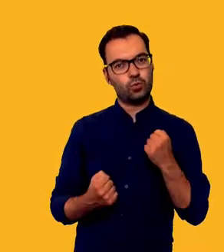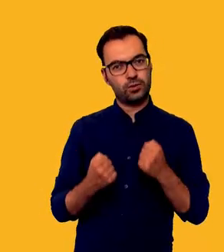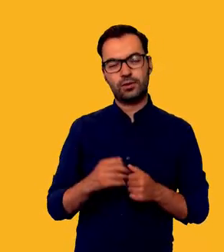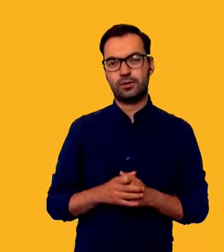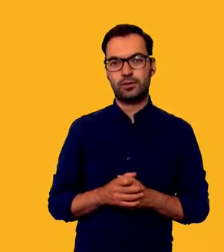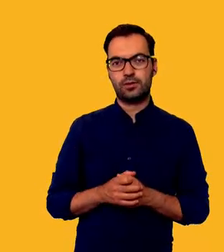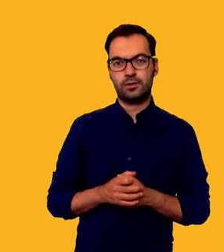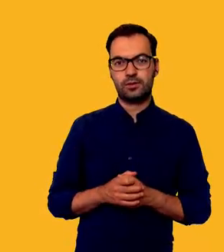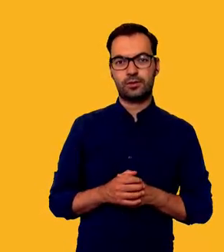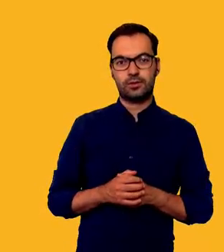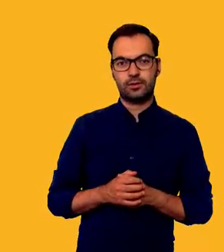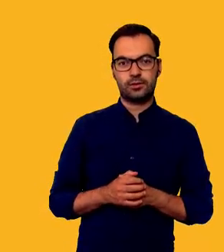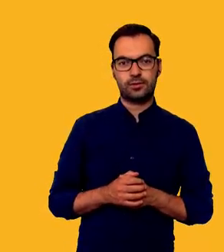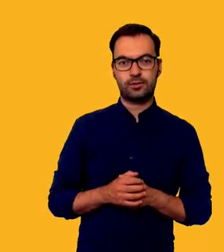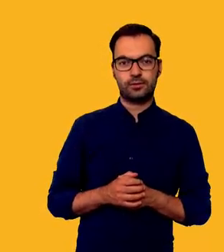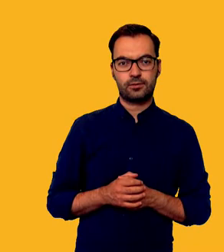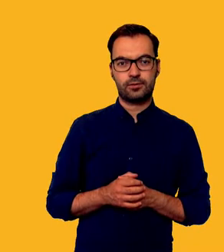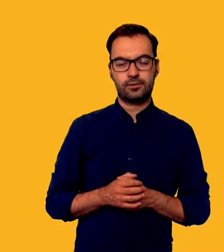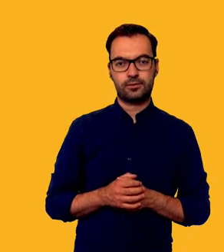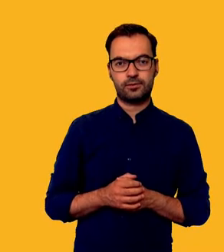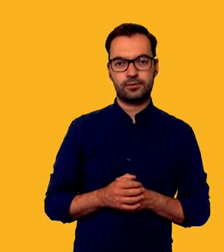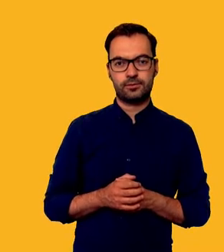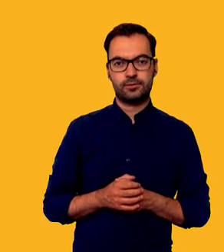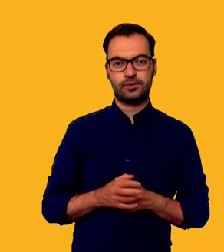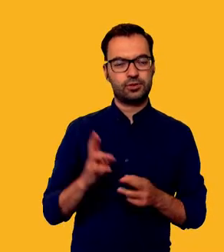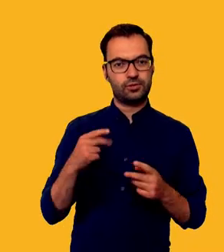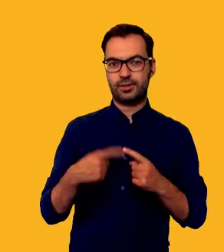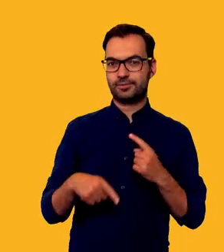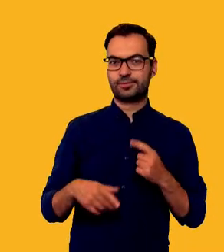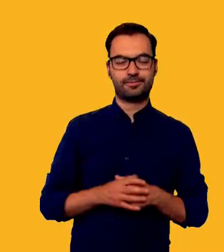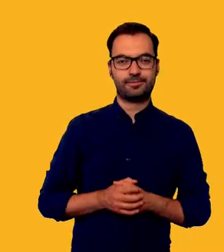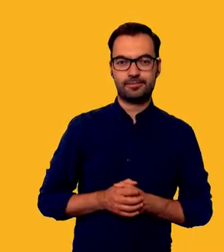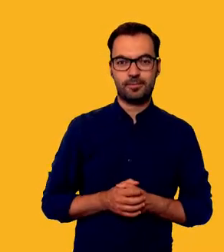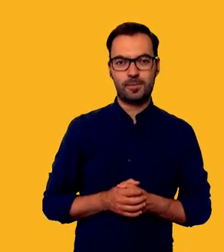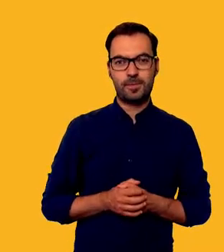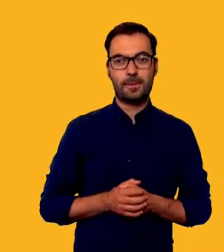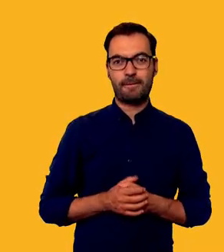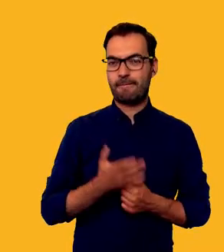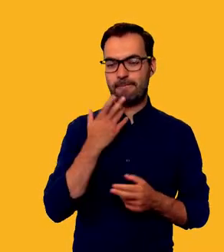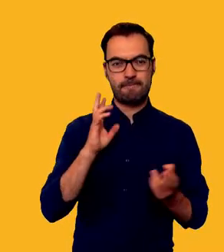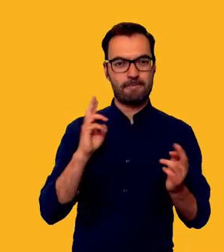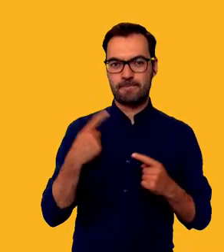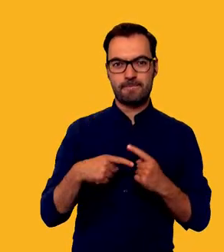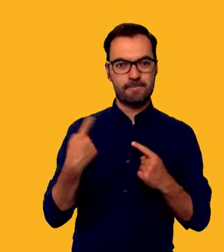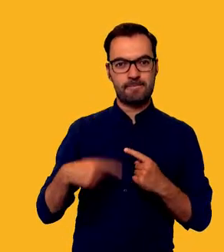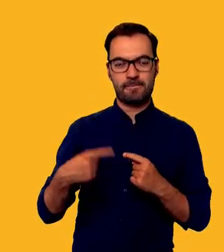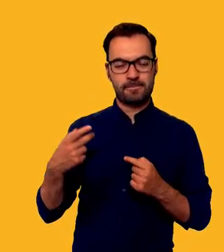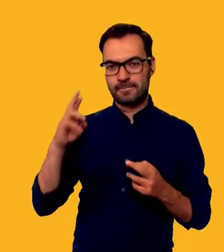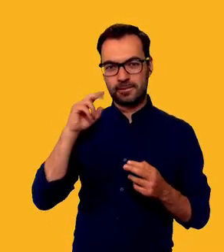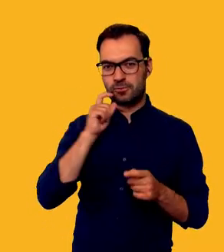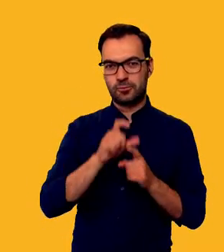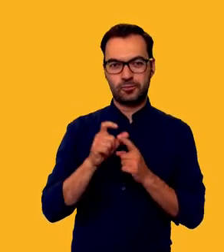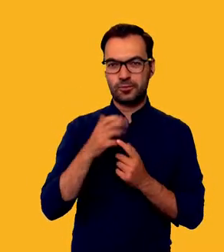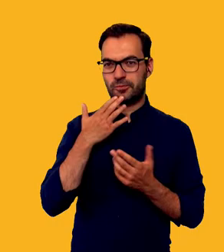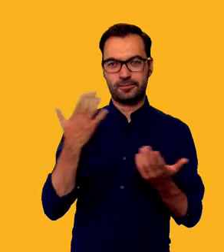Ja też mam bardzo dużo stosunku do tych ludzi, którzy są te social media.